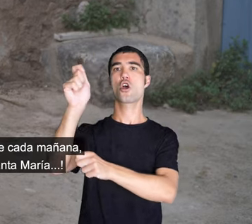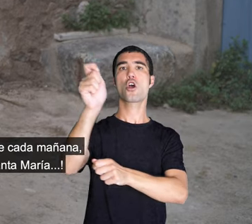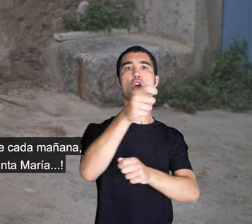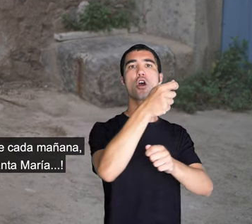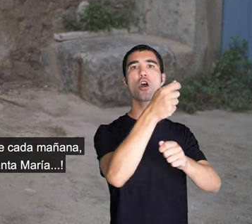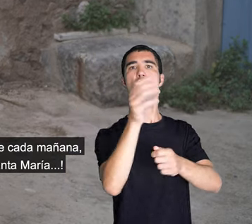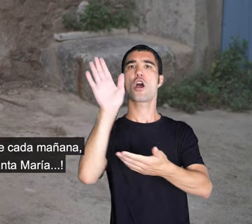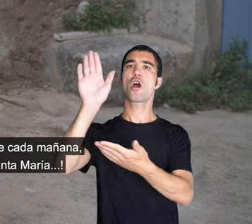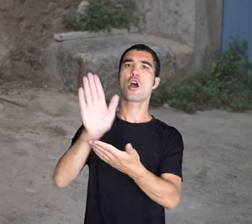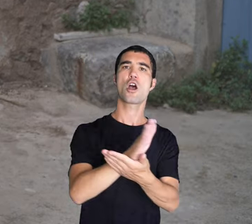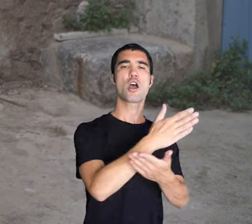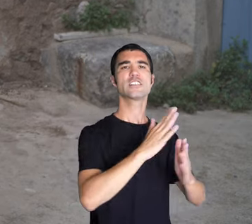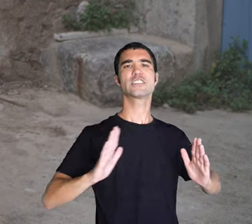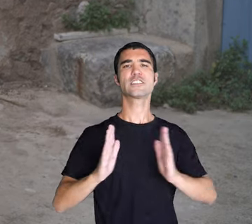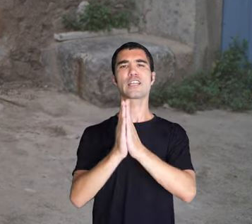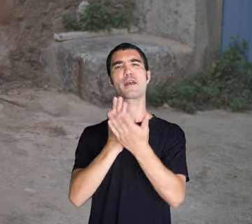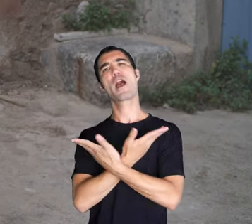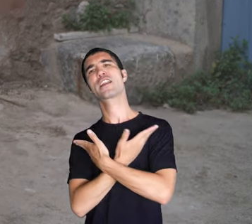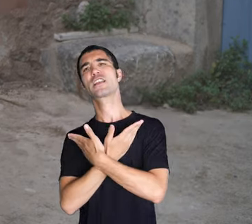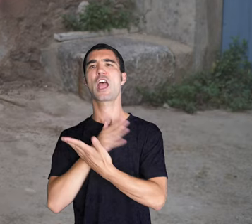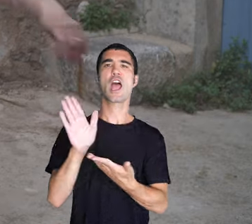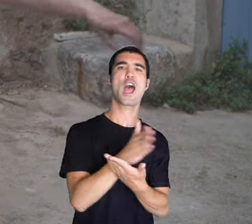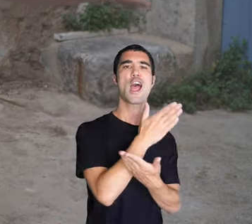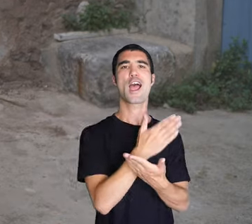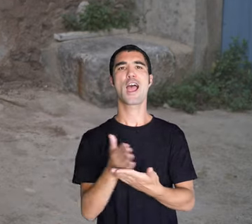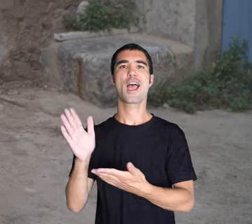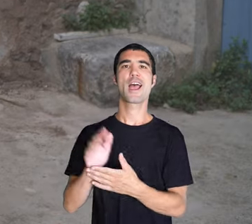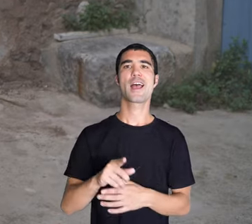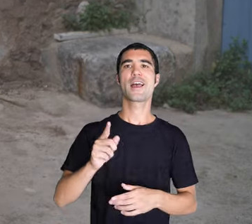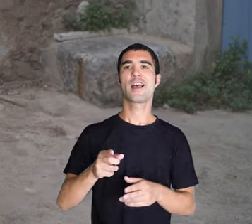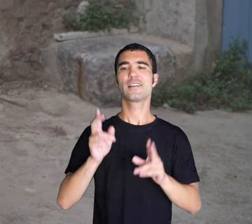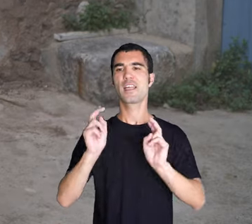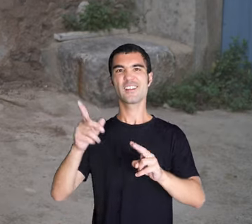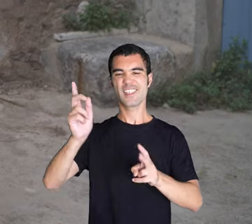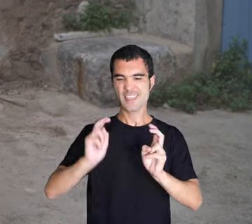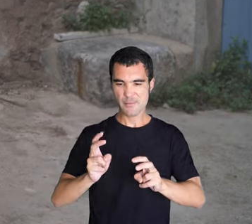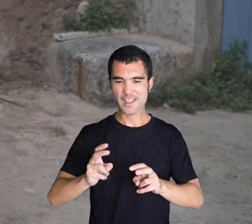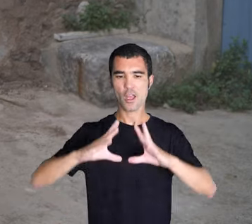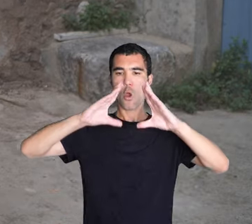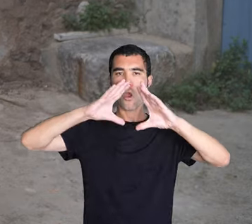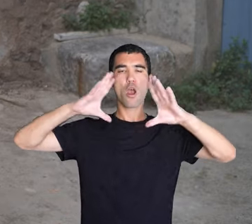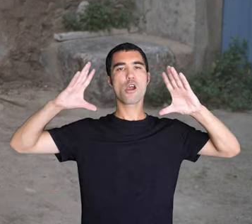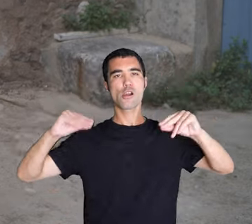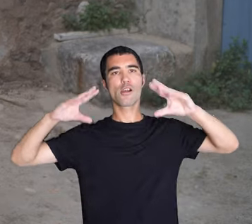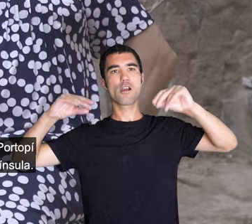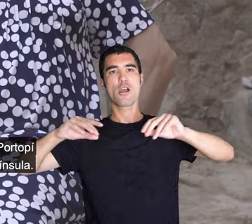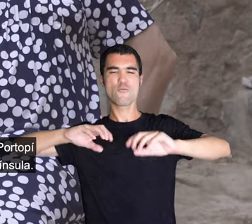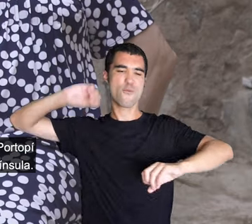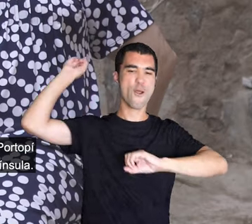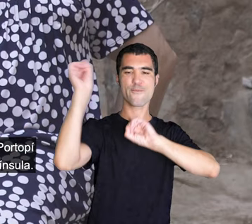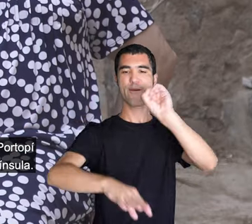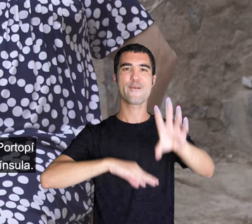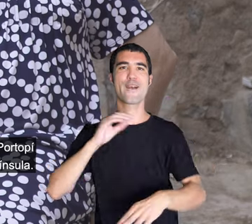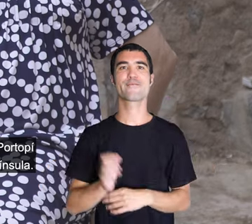Santa Maria, i pel balcón, sortien sabates, sortien coixins... Mon